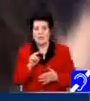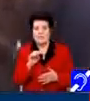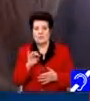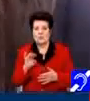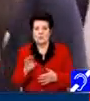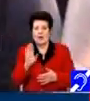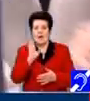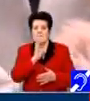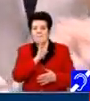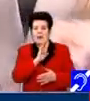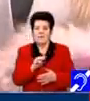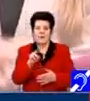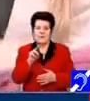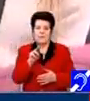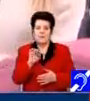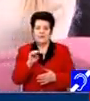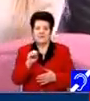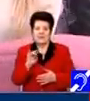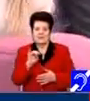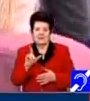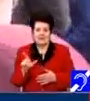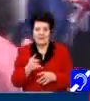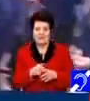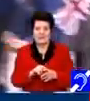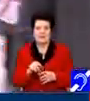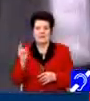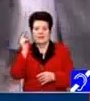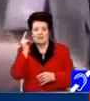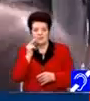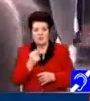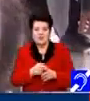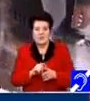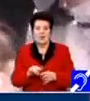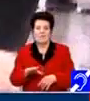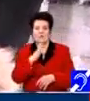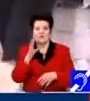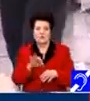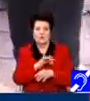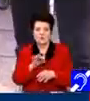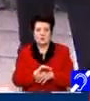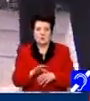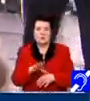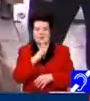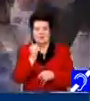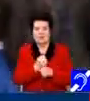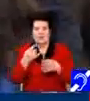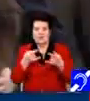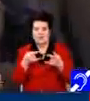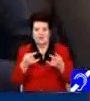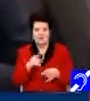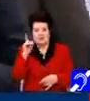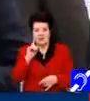mama protestantă. După divorțul părinților, Meghan a studiat la un liceu catolic, iar fostul ei soț, producător de televiziune,